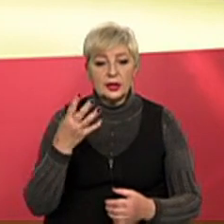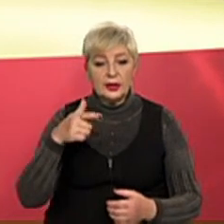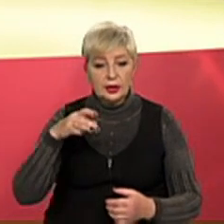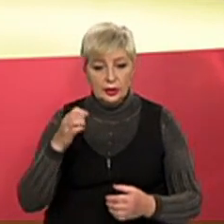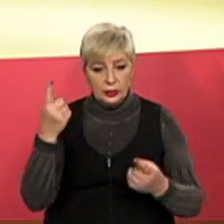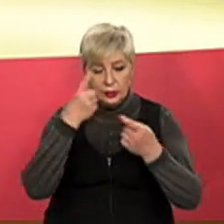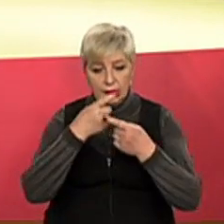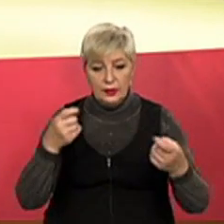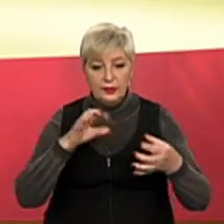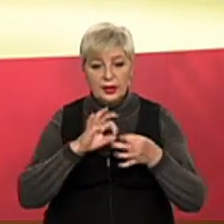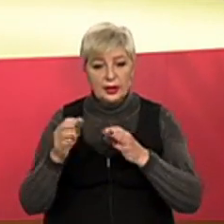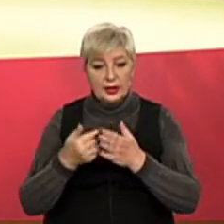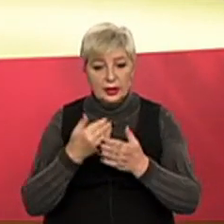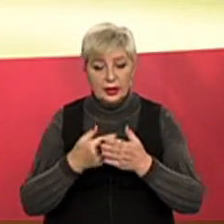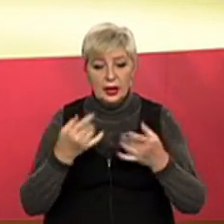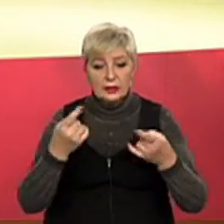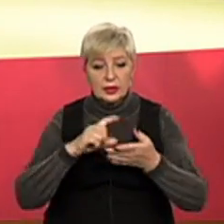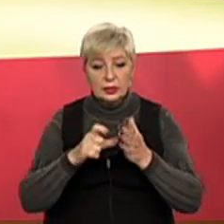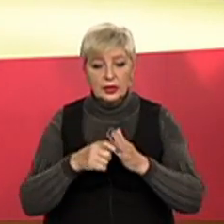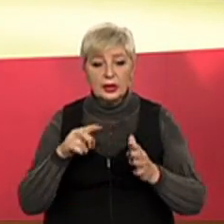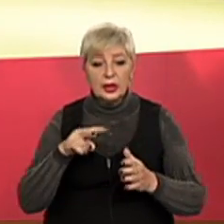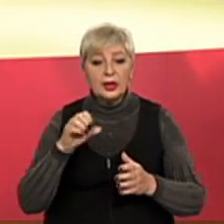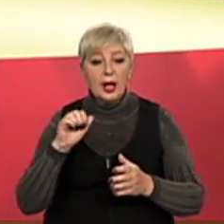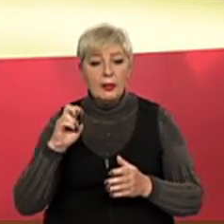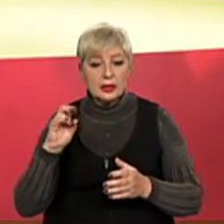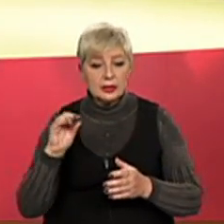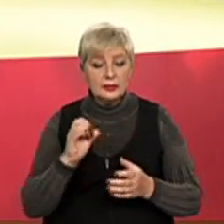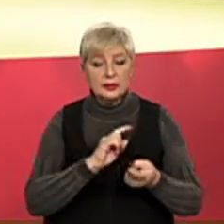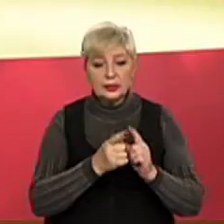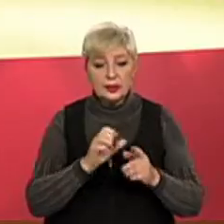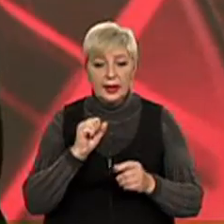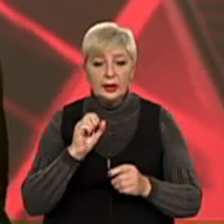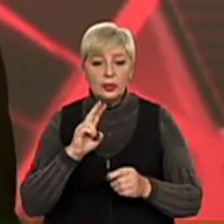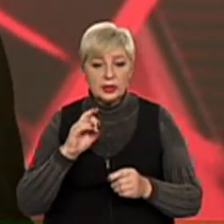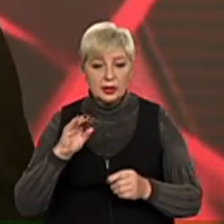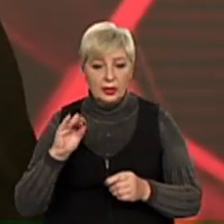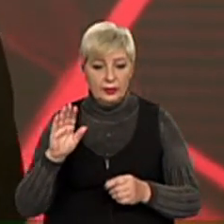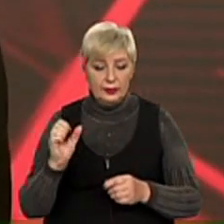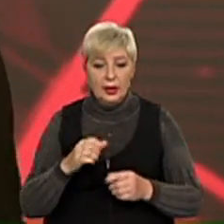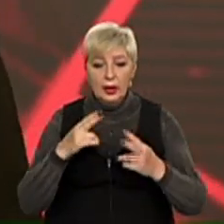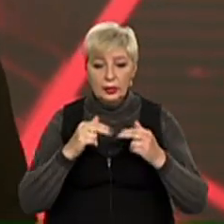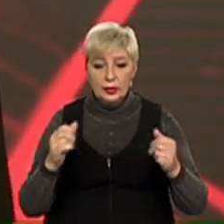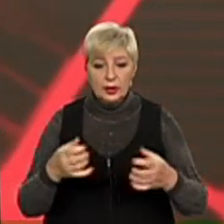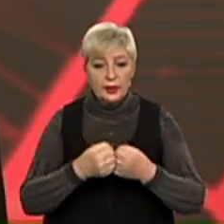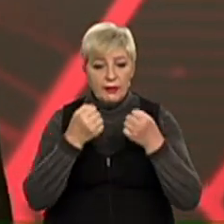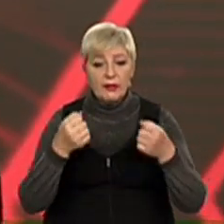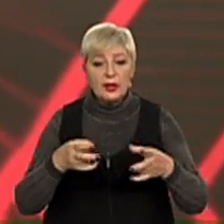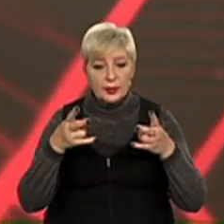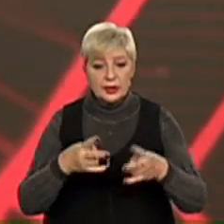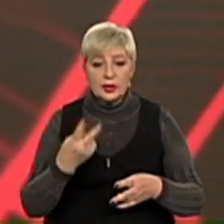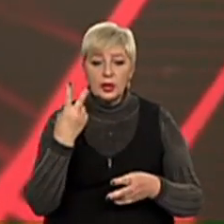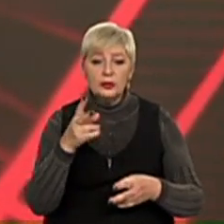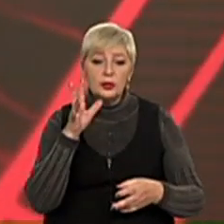4 грудня в ефірі «Деталі» у студії Лейла Басова. Мовою жестів випуск перекладає Ганна Костікова. У Дніпрі в аварії